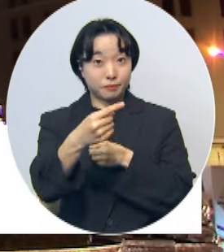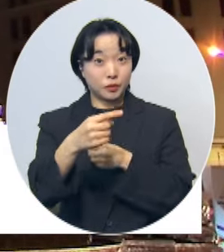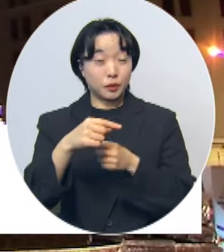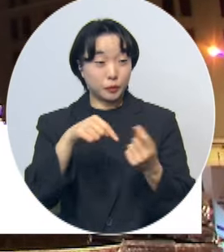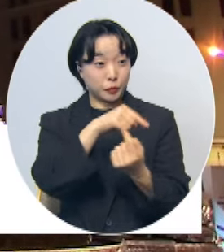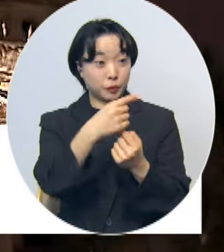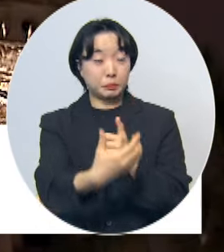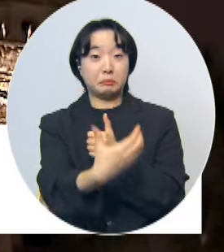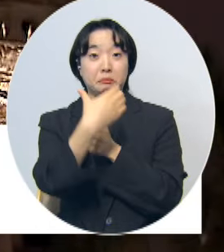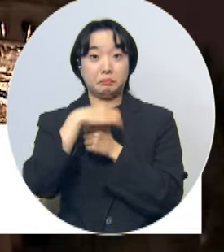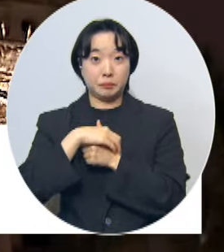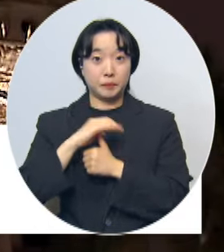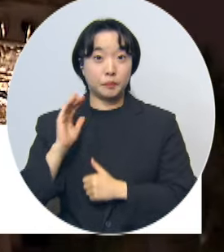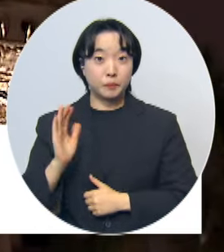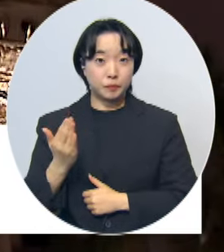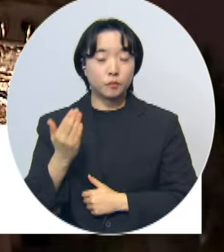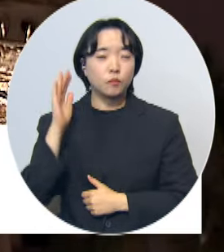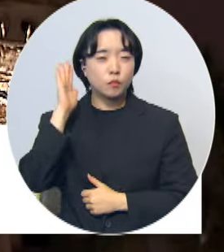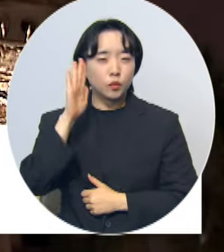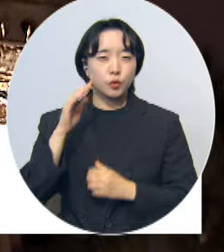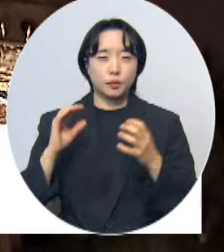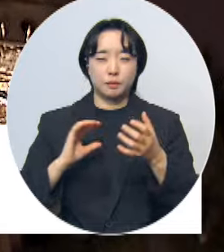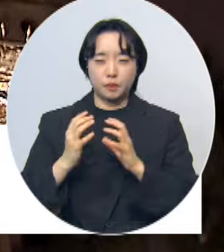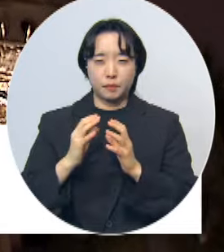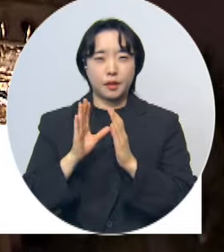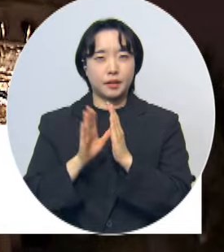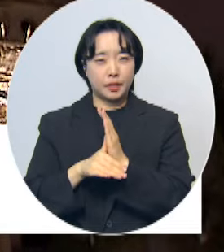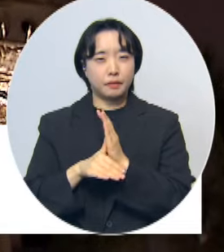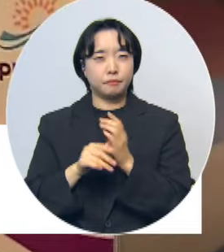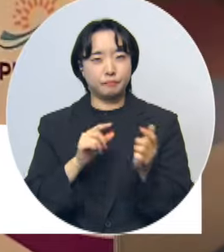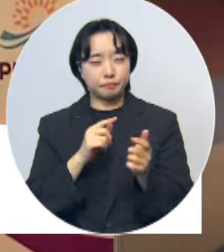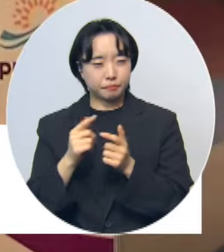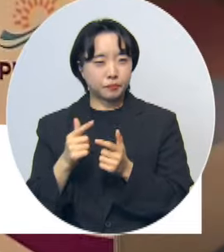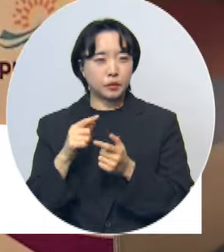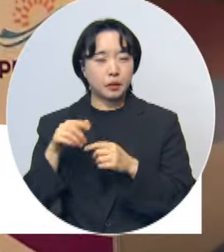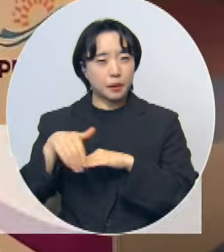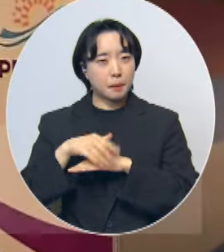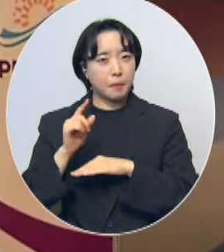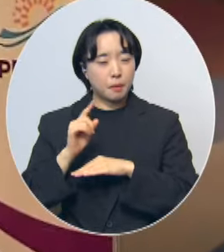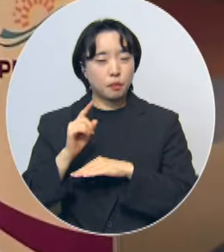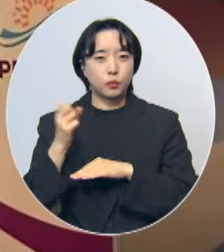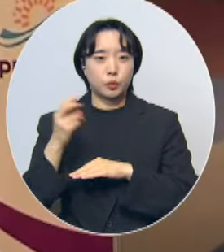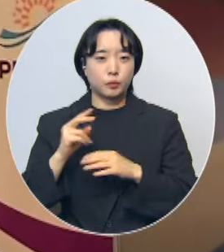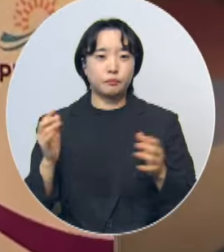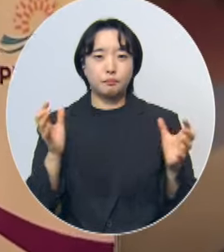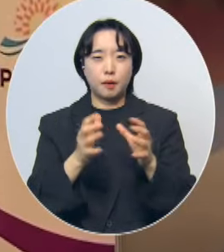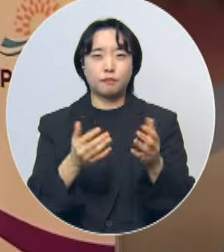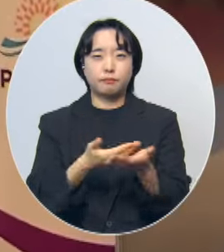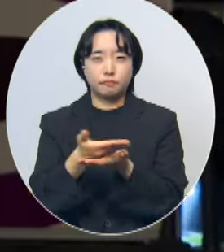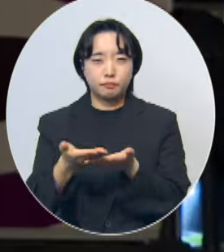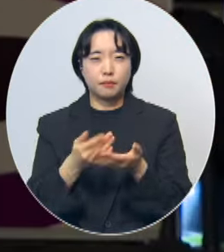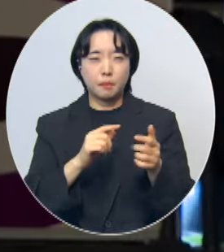APEC 기업인 자문위원회와의 대화, 정상 관람 한찬 등 다양한 일정을 소화할 예정입니다.